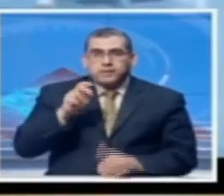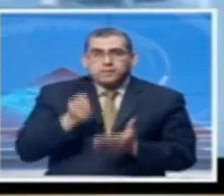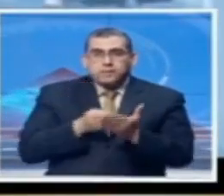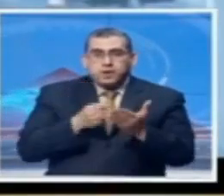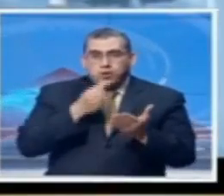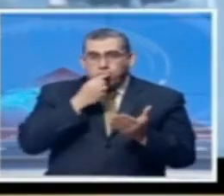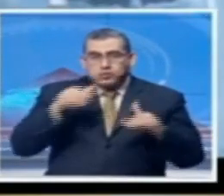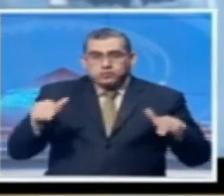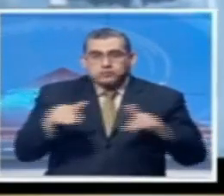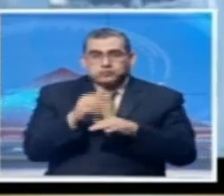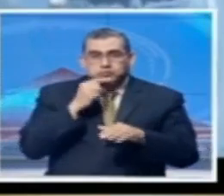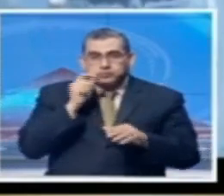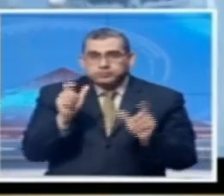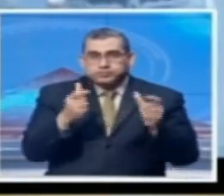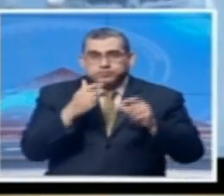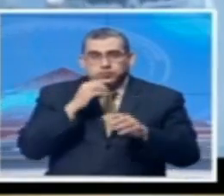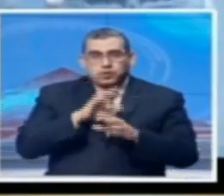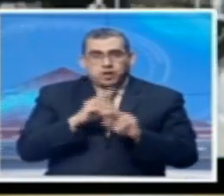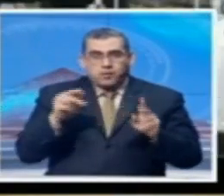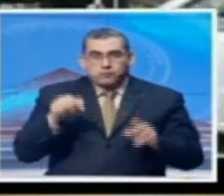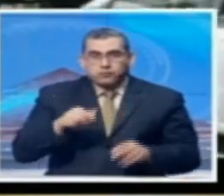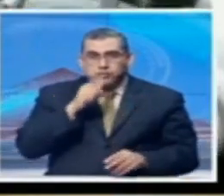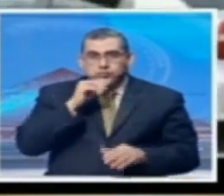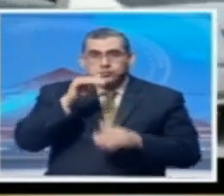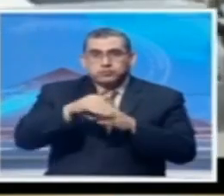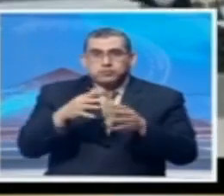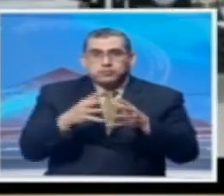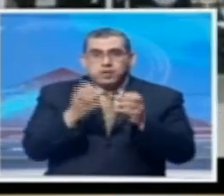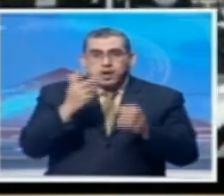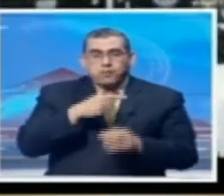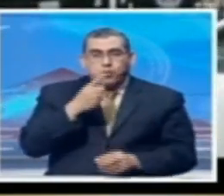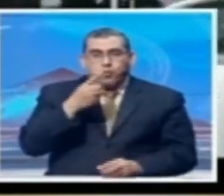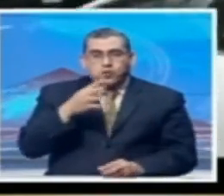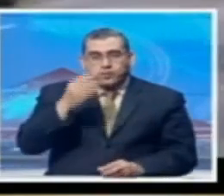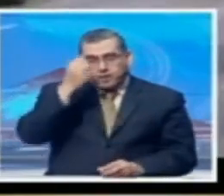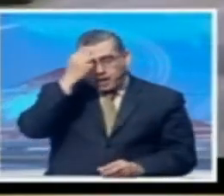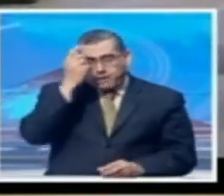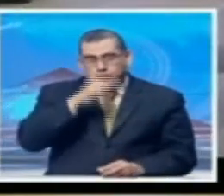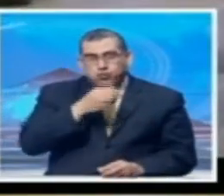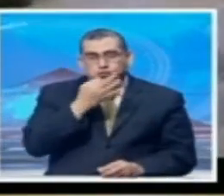216776 مخالفة مرورية متنوعة، من بينها